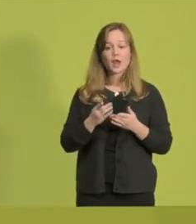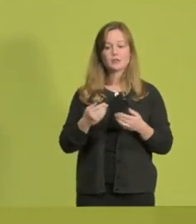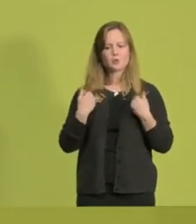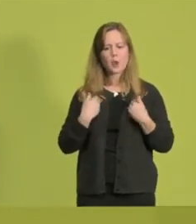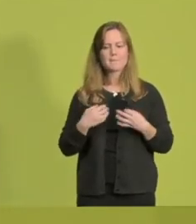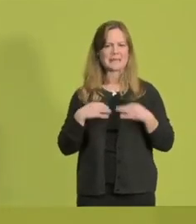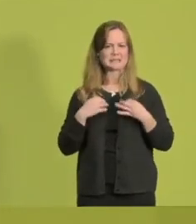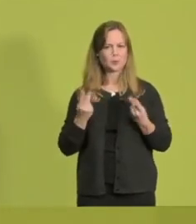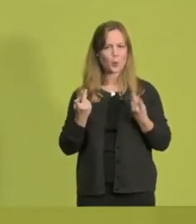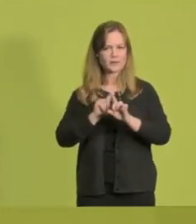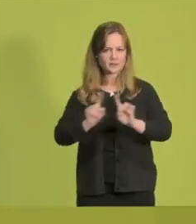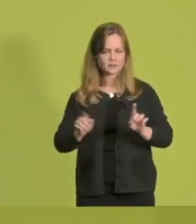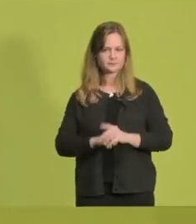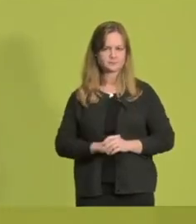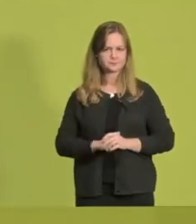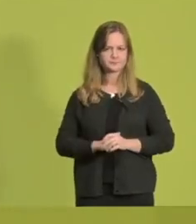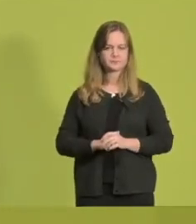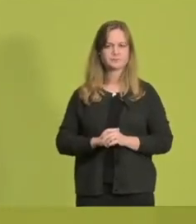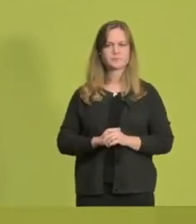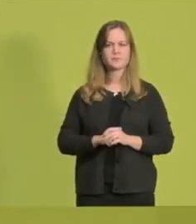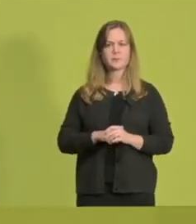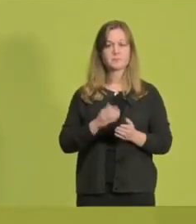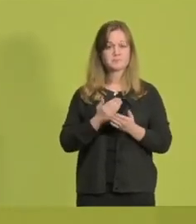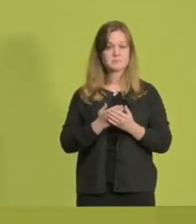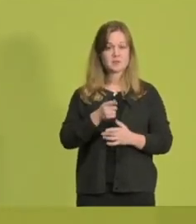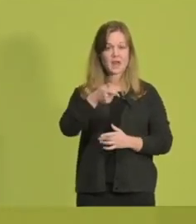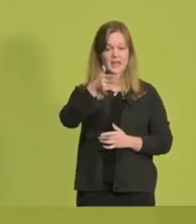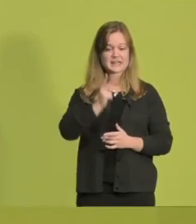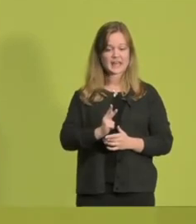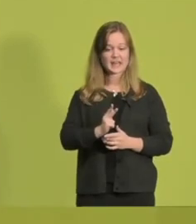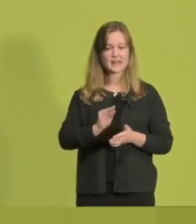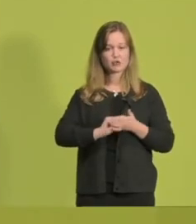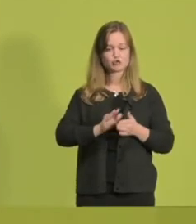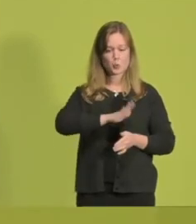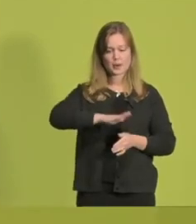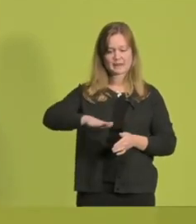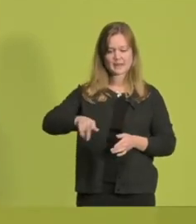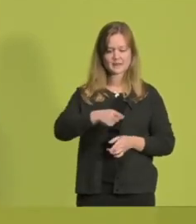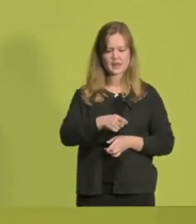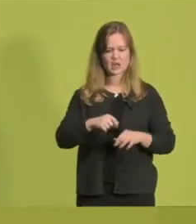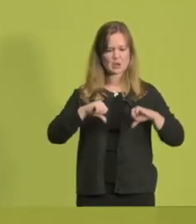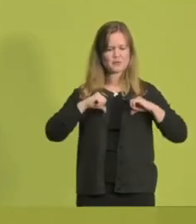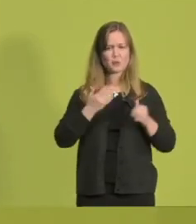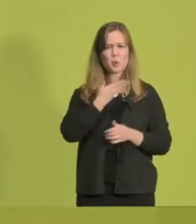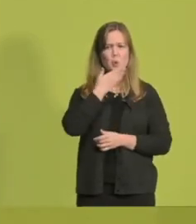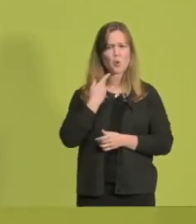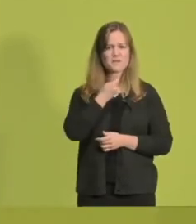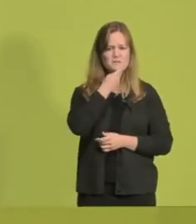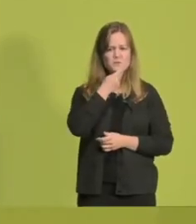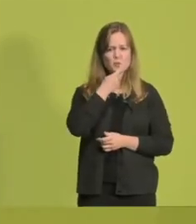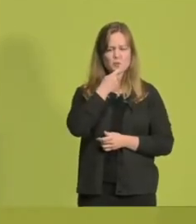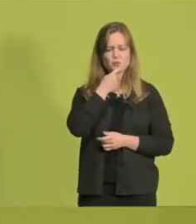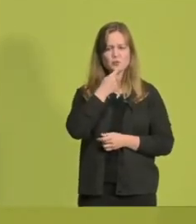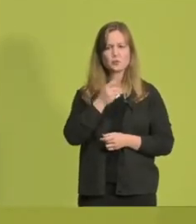sind. Und wenn ein Drittel der Schulkinder in Nordrhein-Westfalen morgens ohne Frühstück aus dem